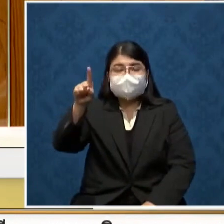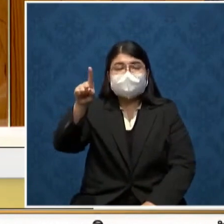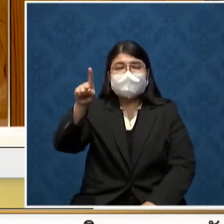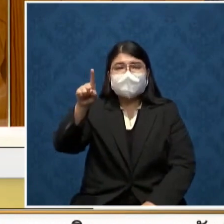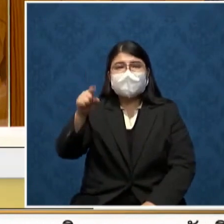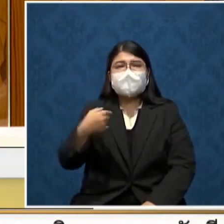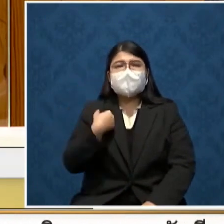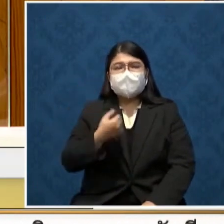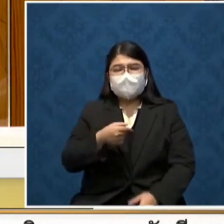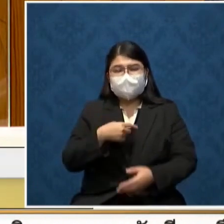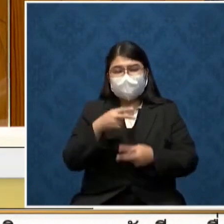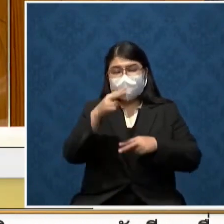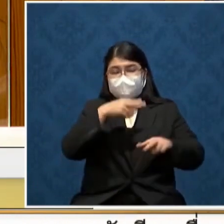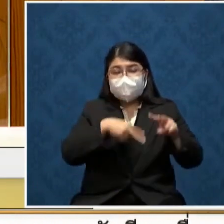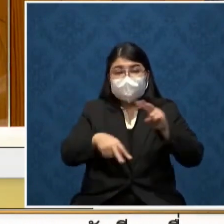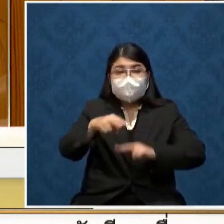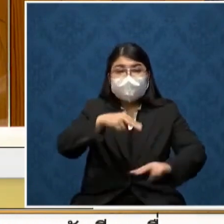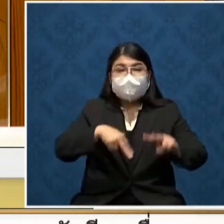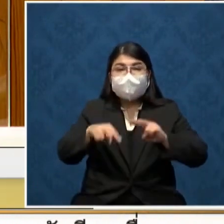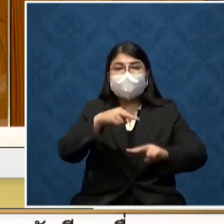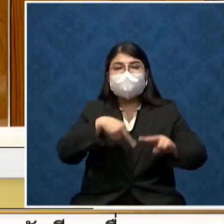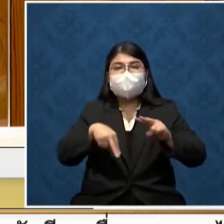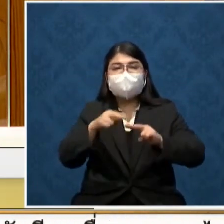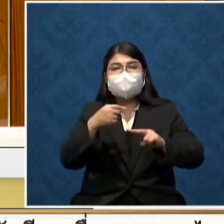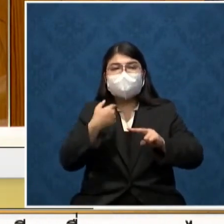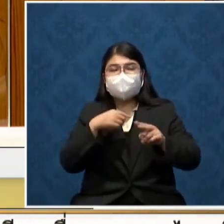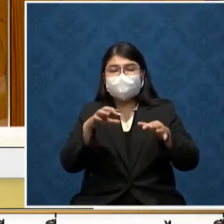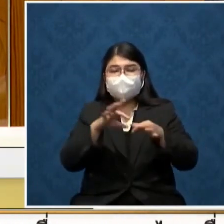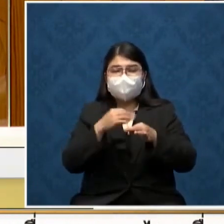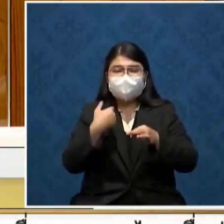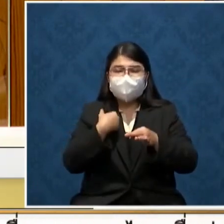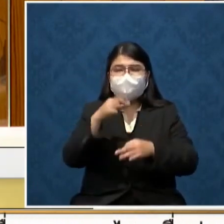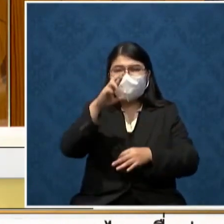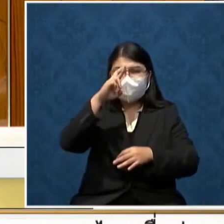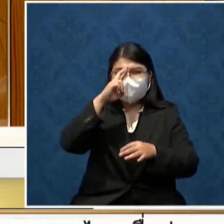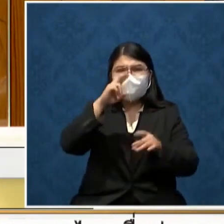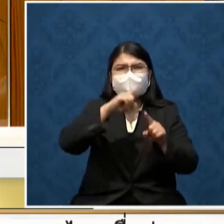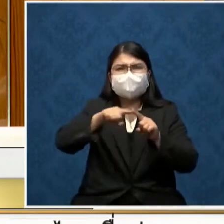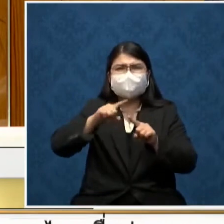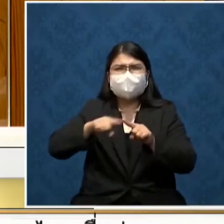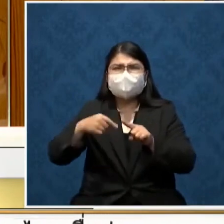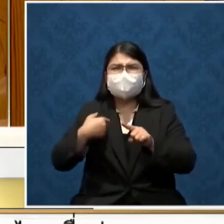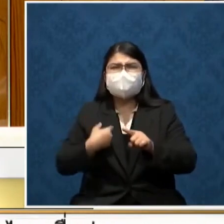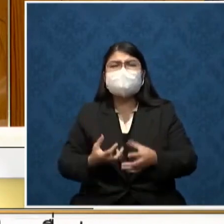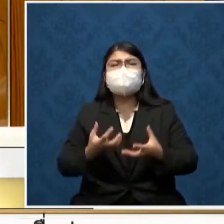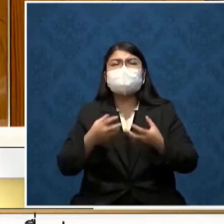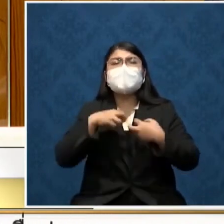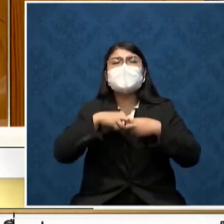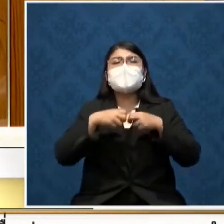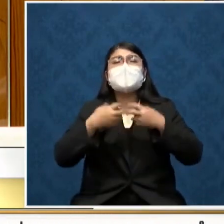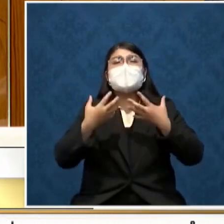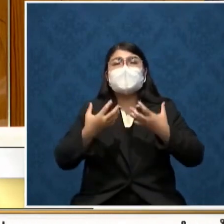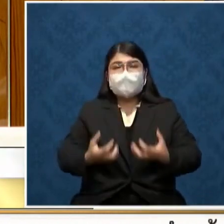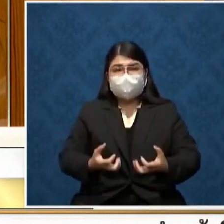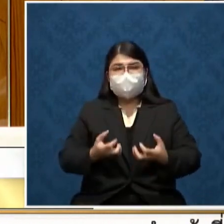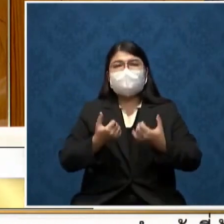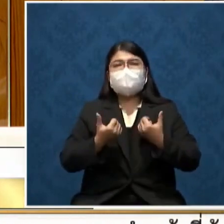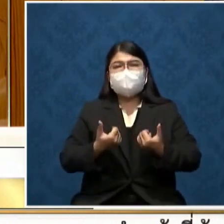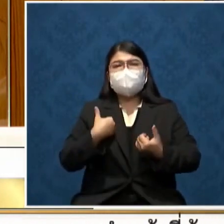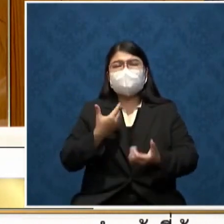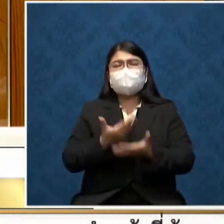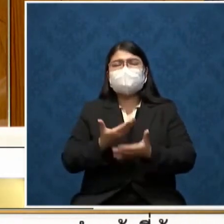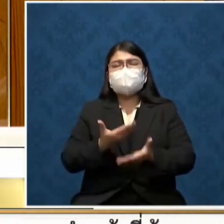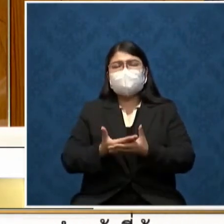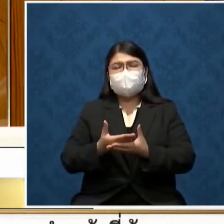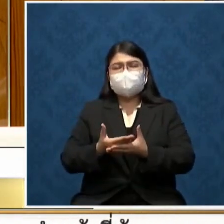ดูแลนะครับโรคอุบัติใหม่เหล่านี้ซึ่งมีความรุนแรงก็ได้เตรียมเงินไว้อย่างเพียงพ